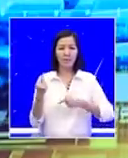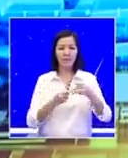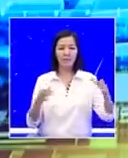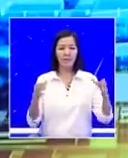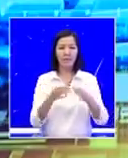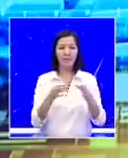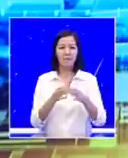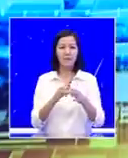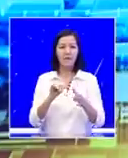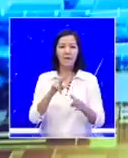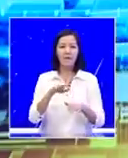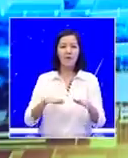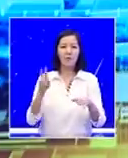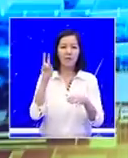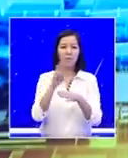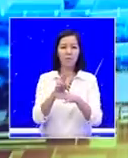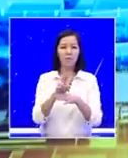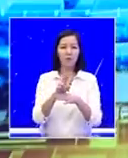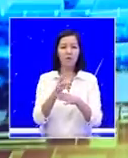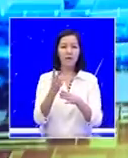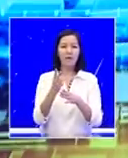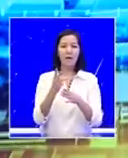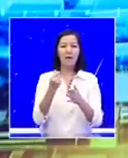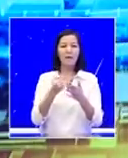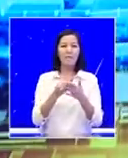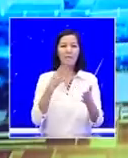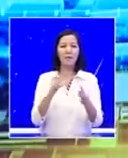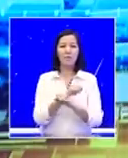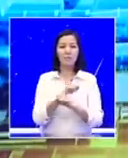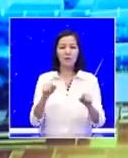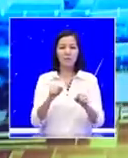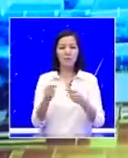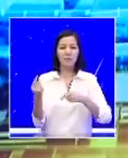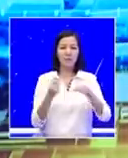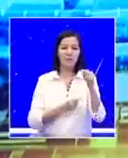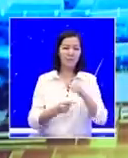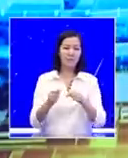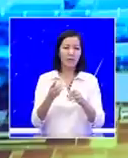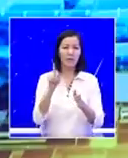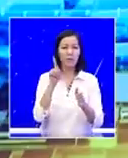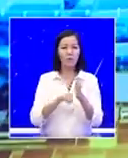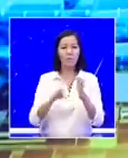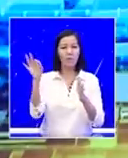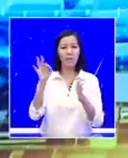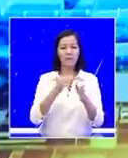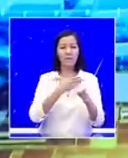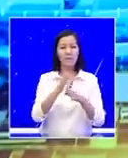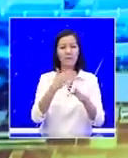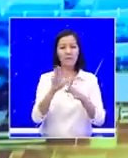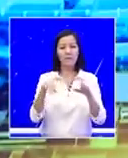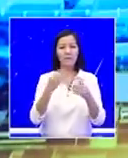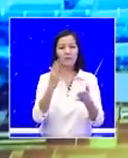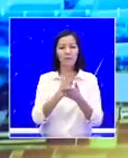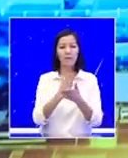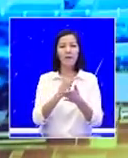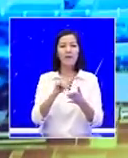кәсіпкерлік корпорациясының өкілдері Іле ауданында болды. Олар баға шарықтауын болдырмас үшін кәсіпкерлерге төмен пайызбен несие үлестірілетін